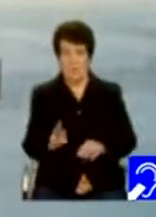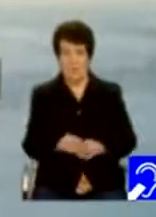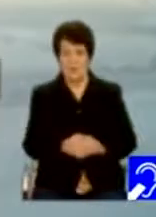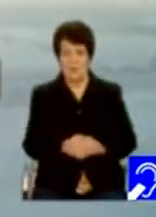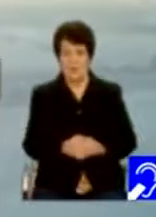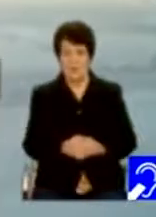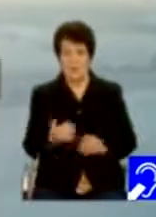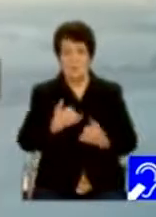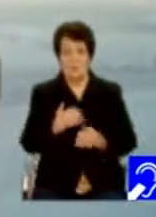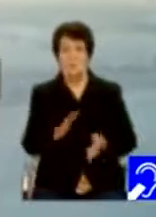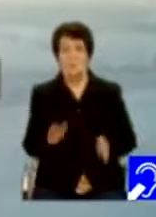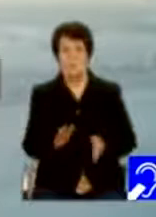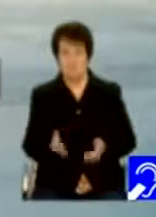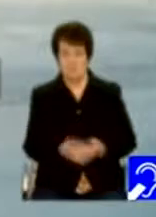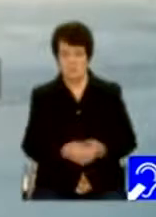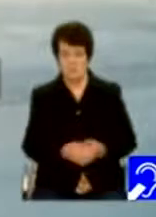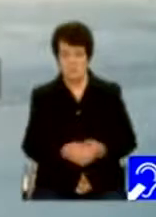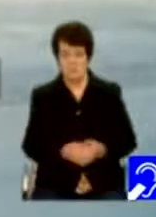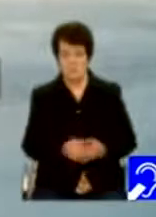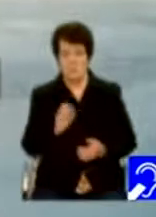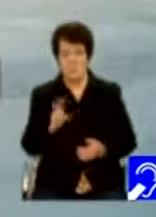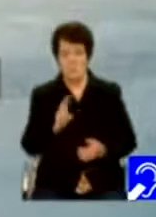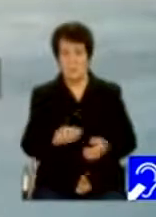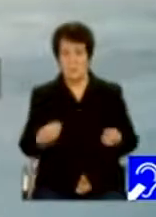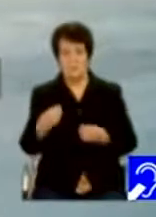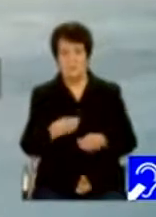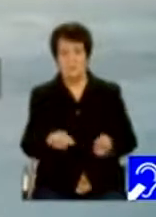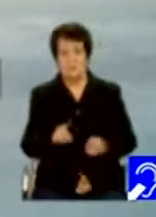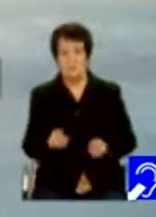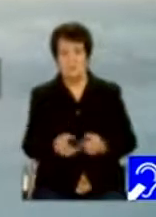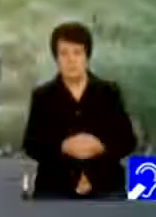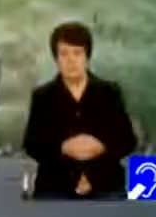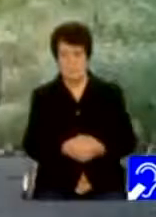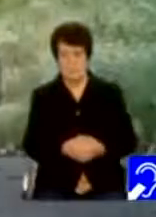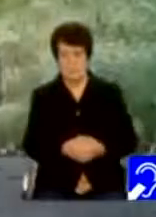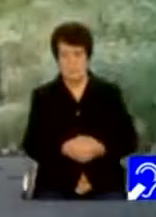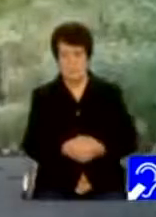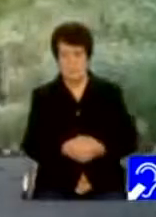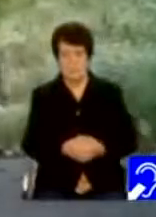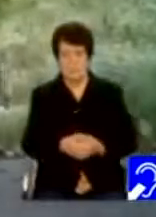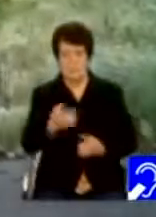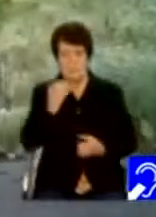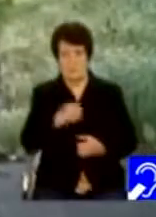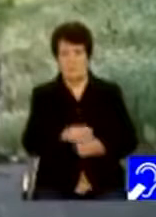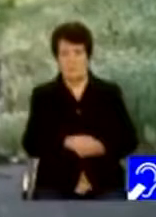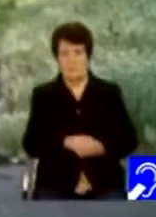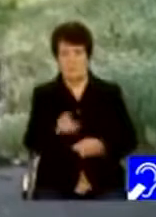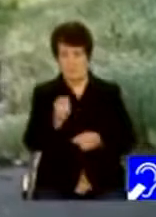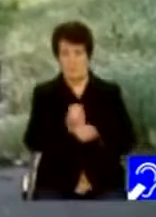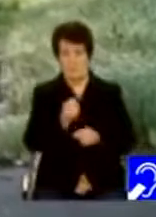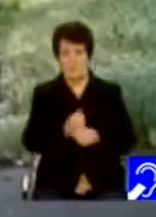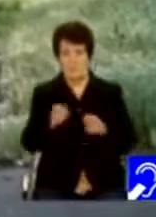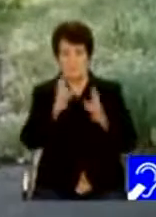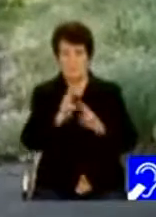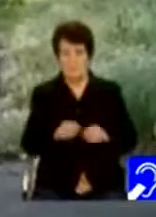iau pentru dânsul. Dar noștri nu poți să iei o îngheațată, nu-ți permiți că nu-ți ajunge. Să iei scaune la ești tineri, să lucrezi aici